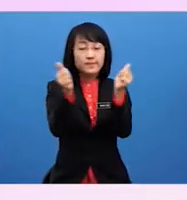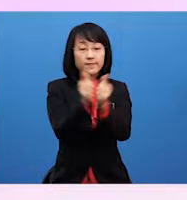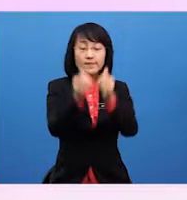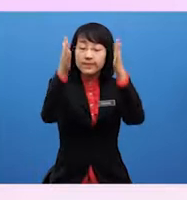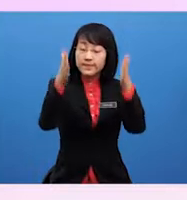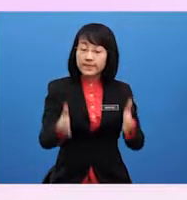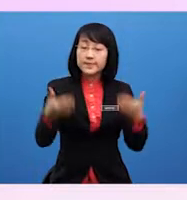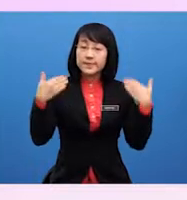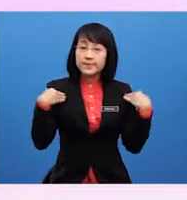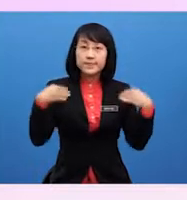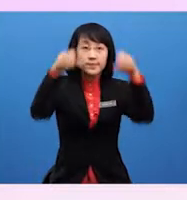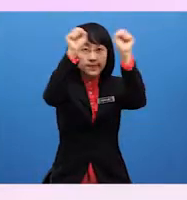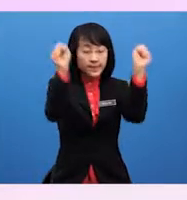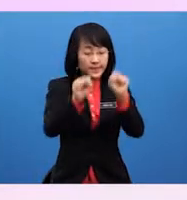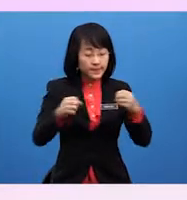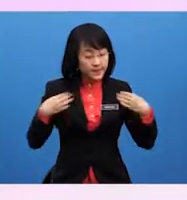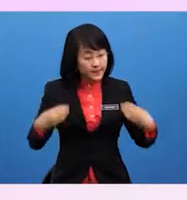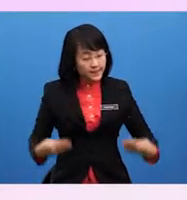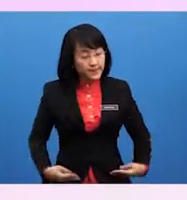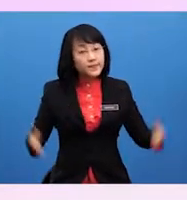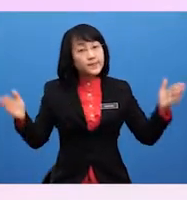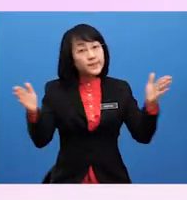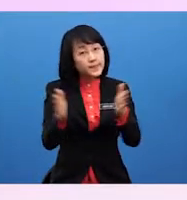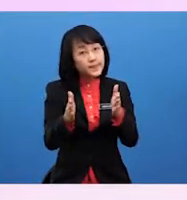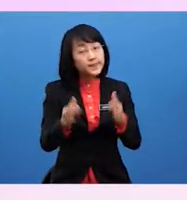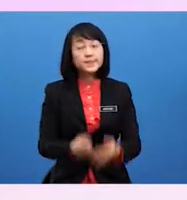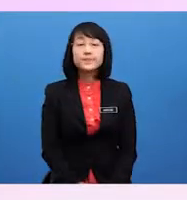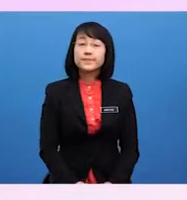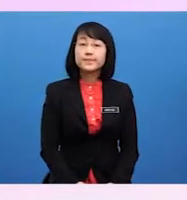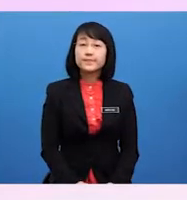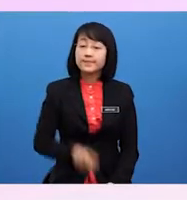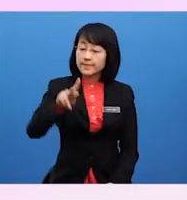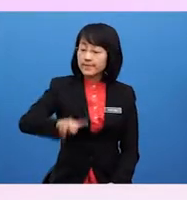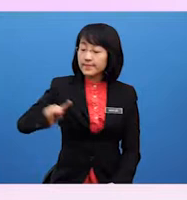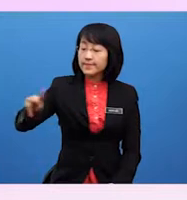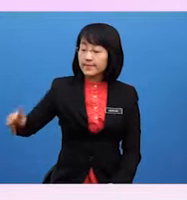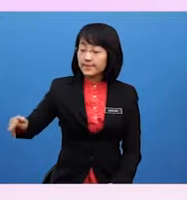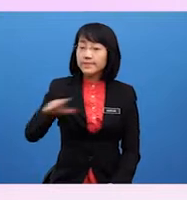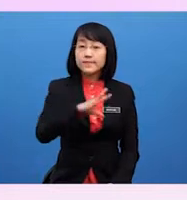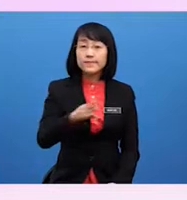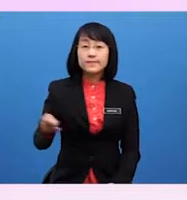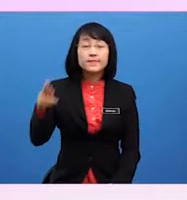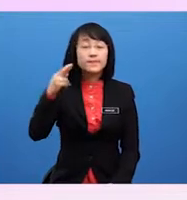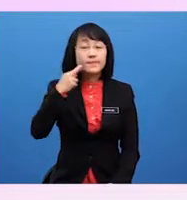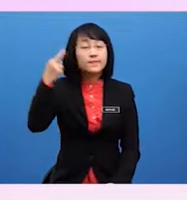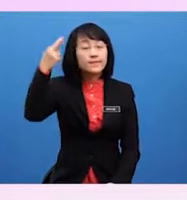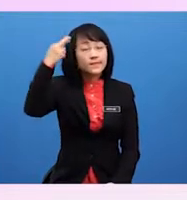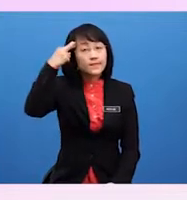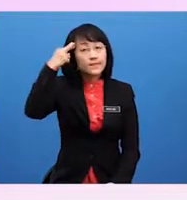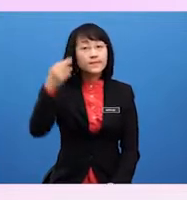yang mempunyai saiz badan yang lebih kecil. Kanak-kanak dan remaja seperti